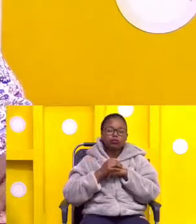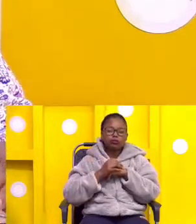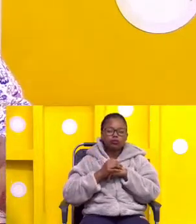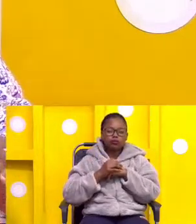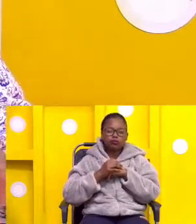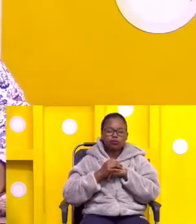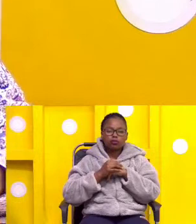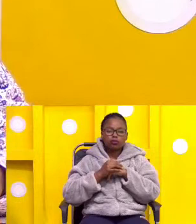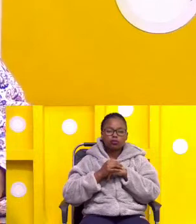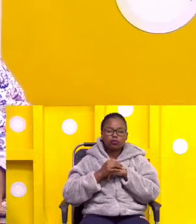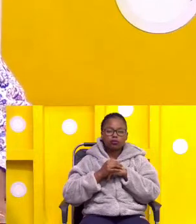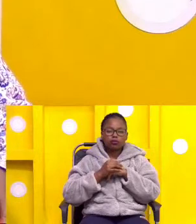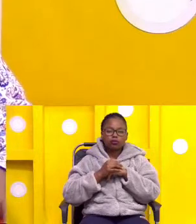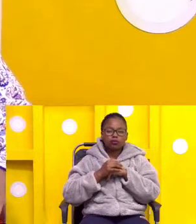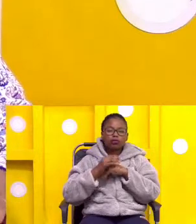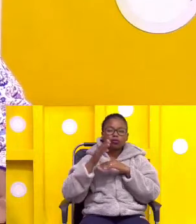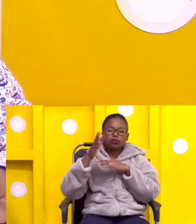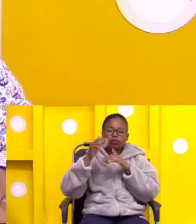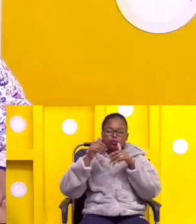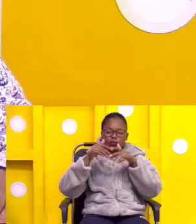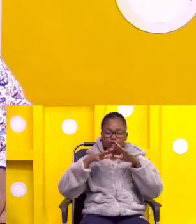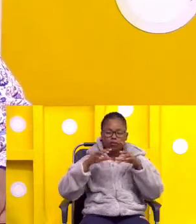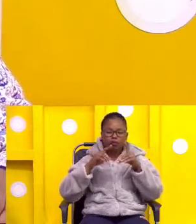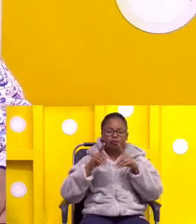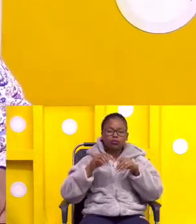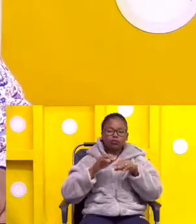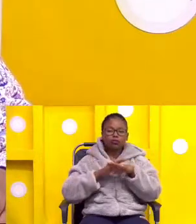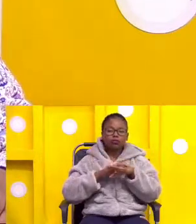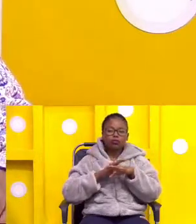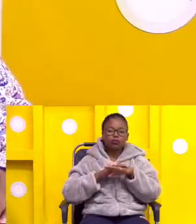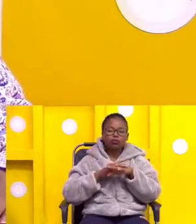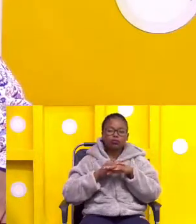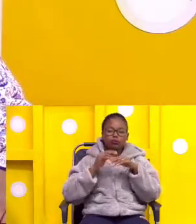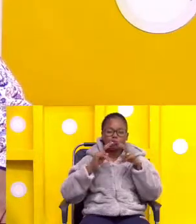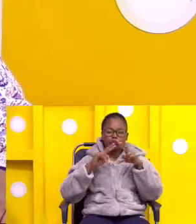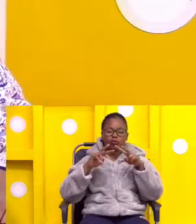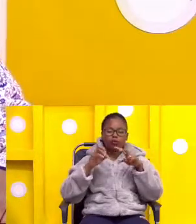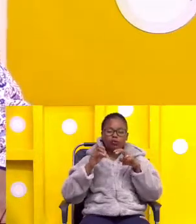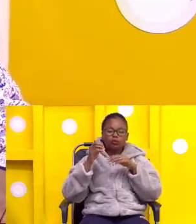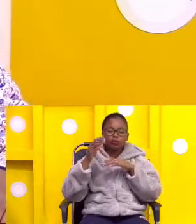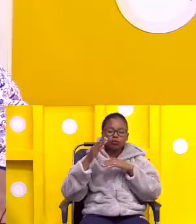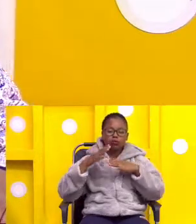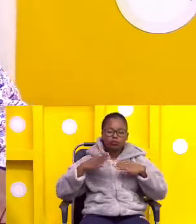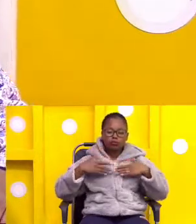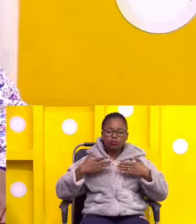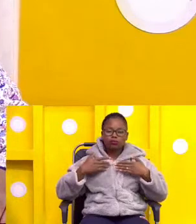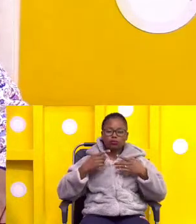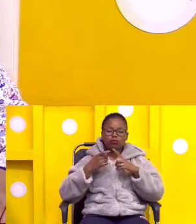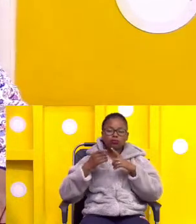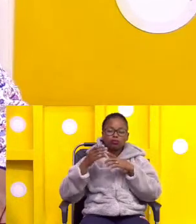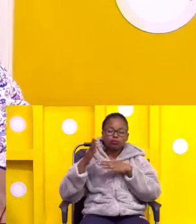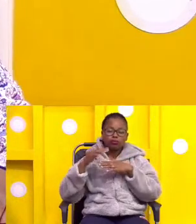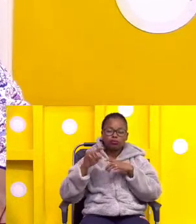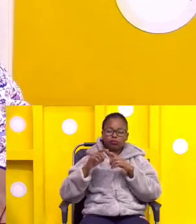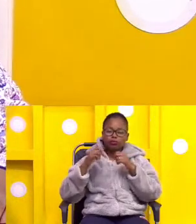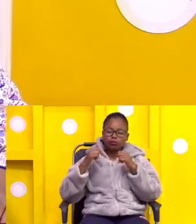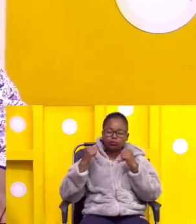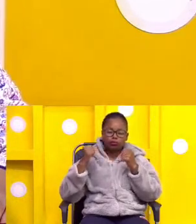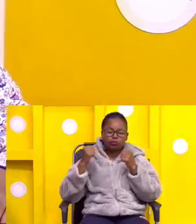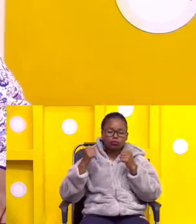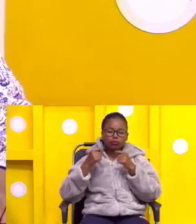Gai wito amurathime na amweke wega. Na mugia na dhaye wa gai. Na mugia na gikenoki ya gai. Na mugia na hinya wa